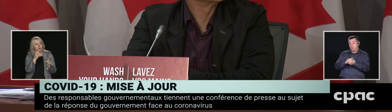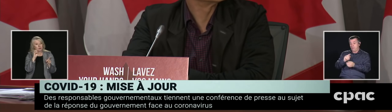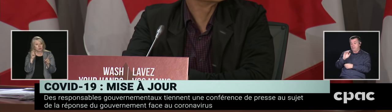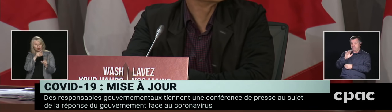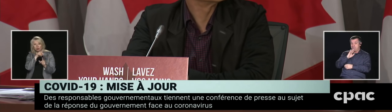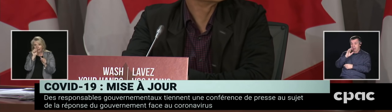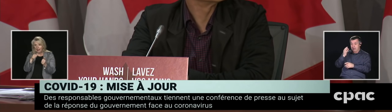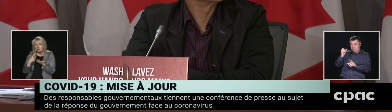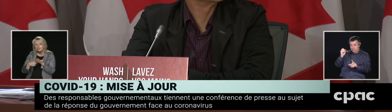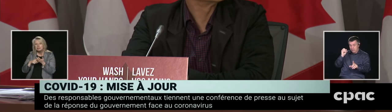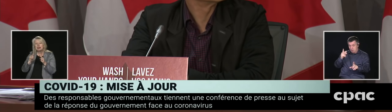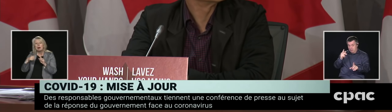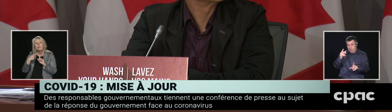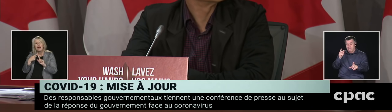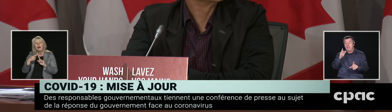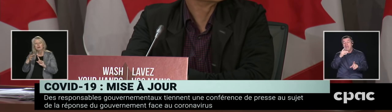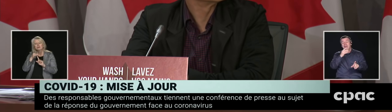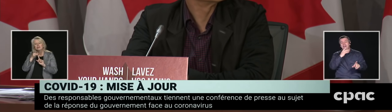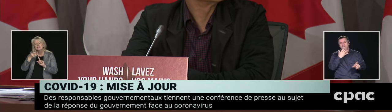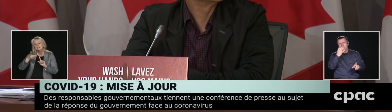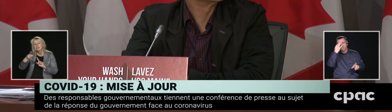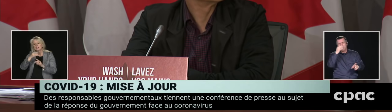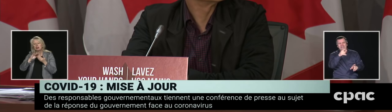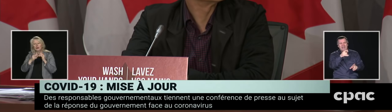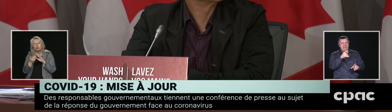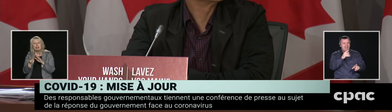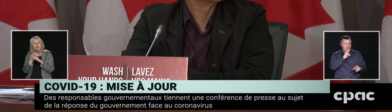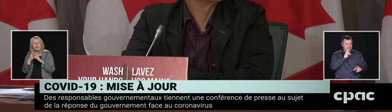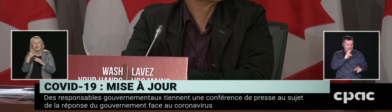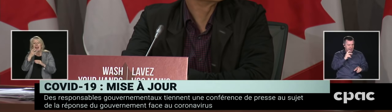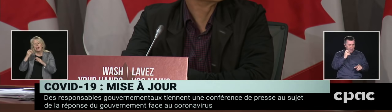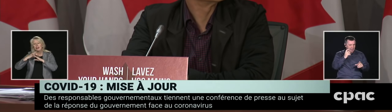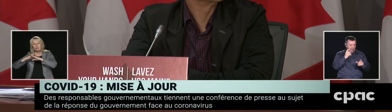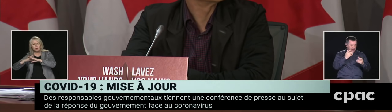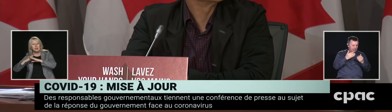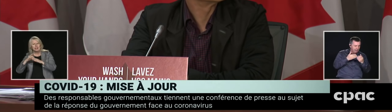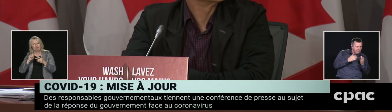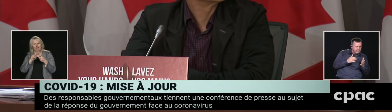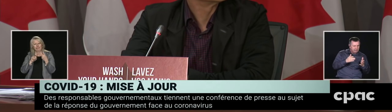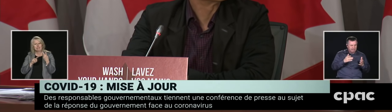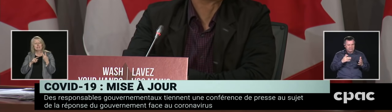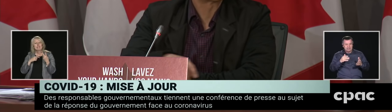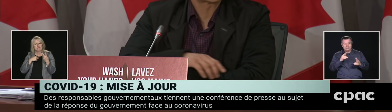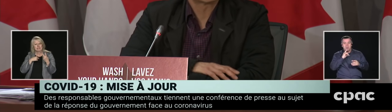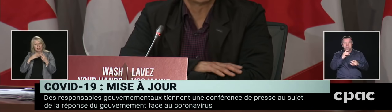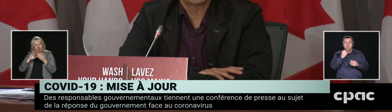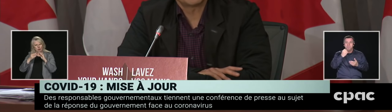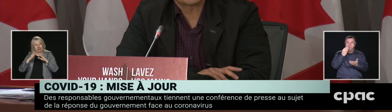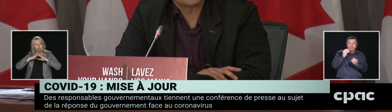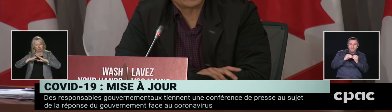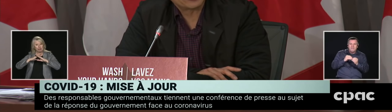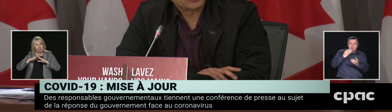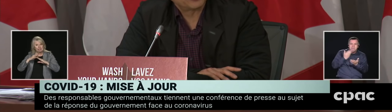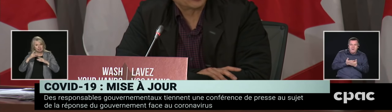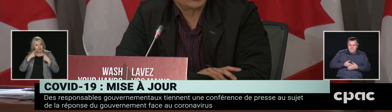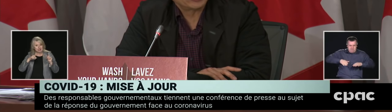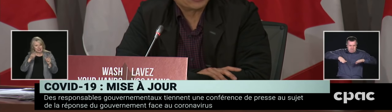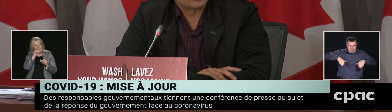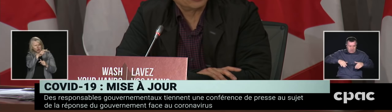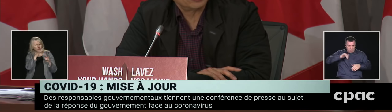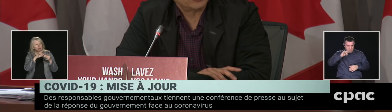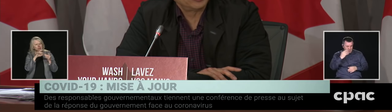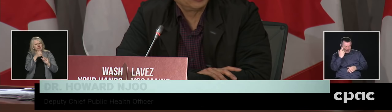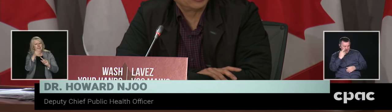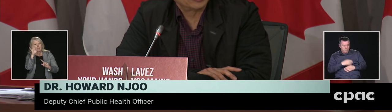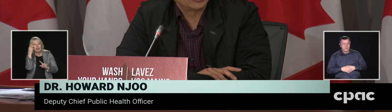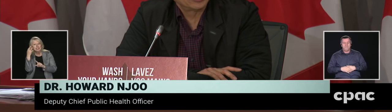de réel, l'immunité collective? C'est quelque chose d'abstrait parce qu'on n'a pas encore des données probantes là-dessus? OK, merci pour la question. Pour la